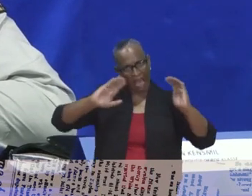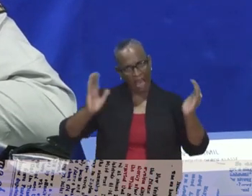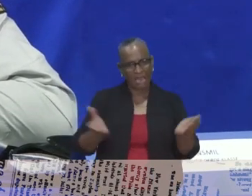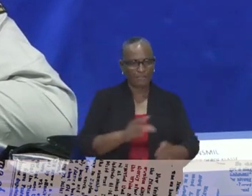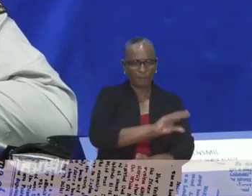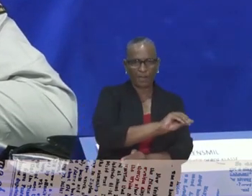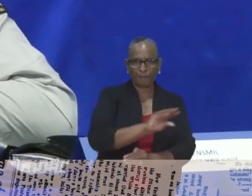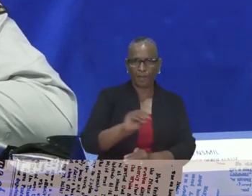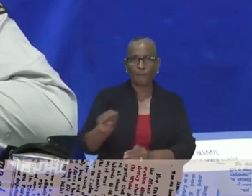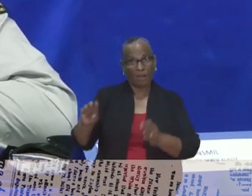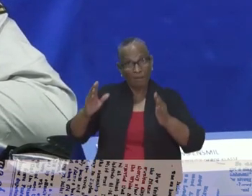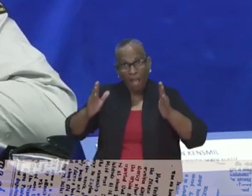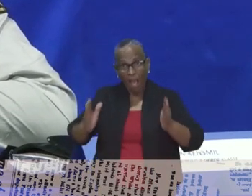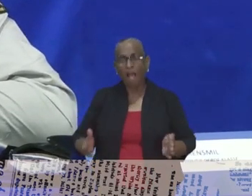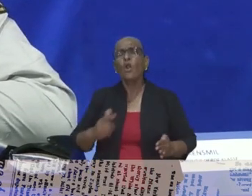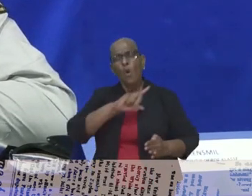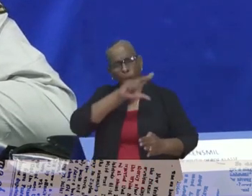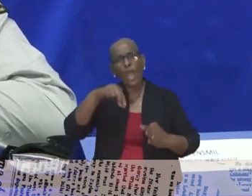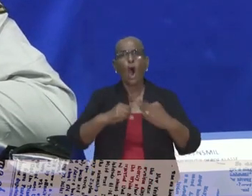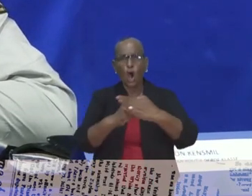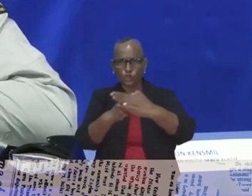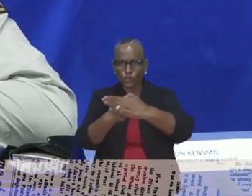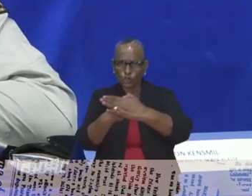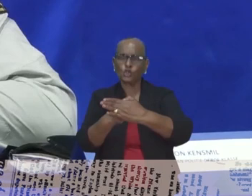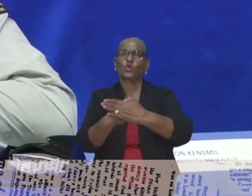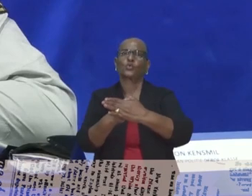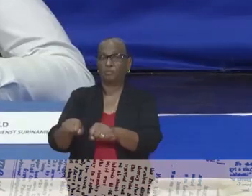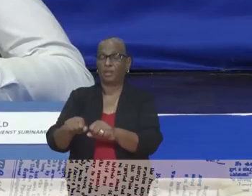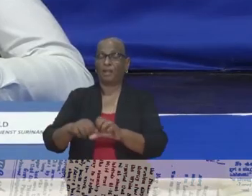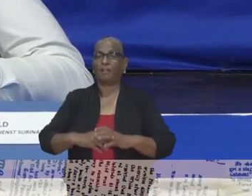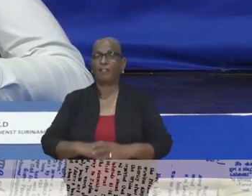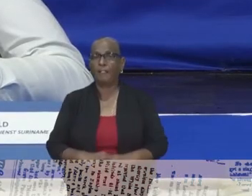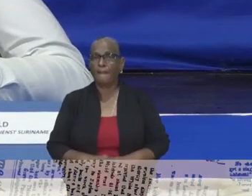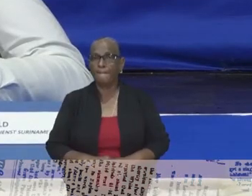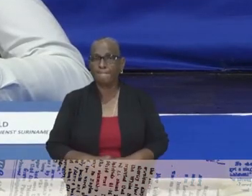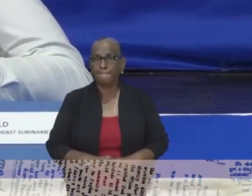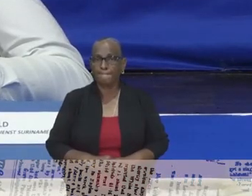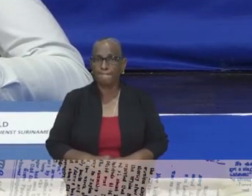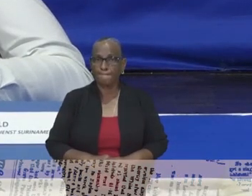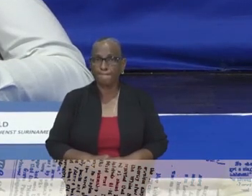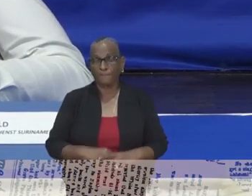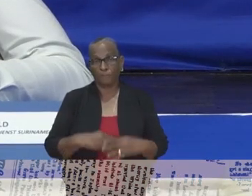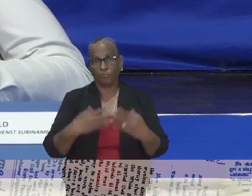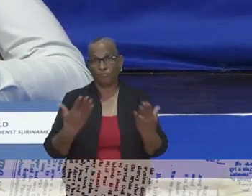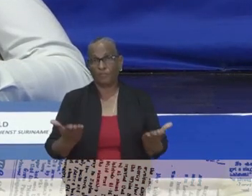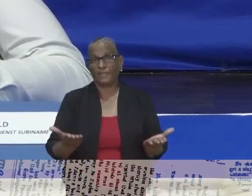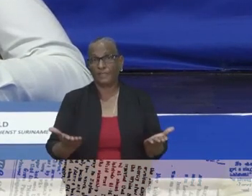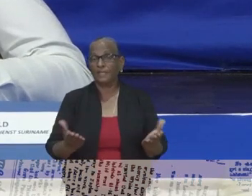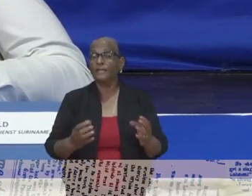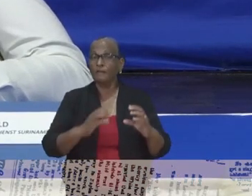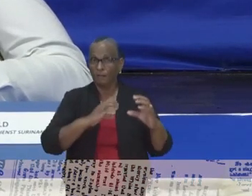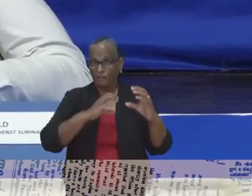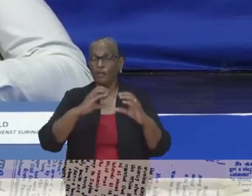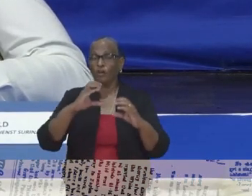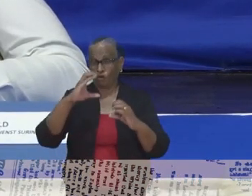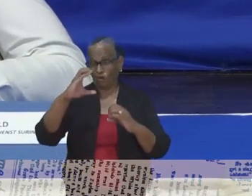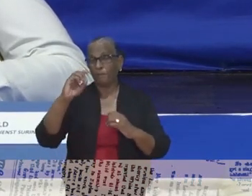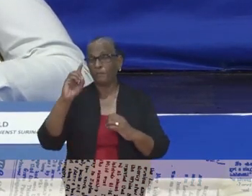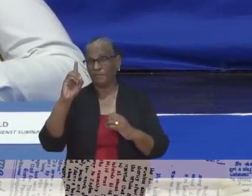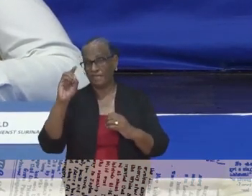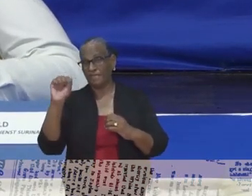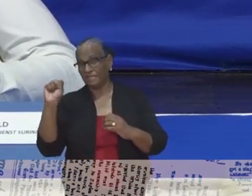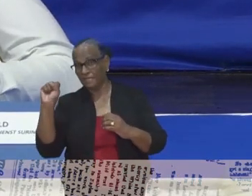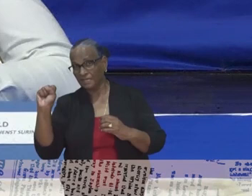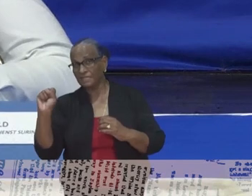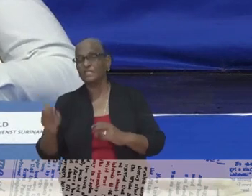yu di sama noma guastati na fanafu elufu yuwa neti dati de wel tapa deide. Na so masa deik stil afesi manfu a komesi